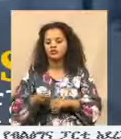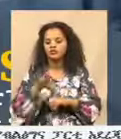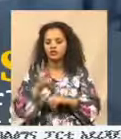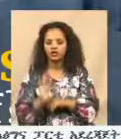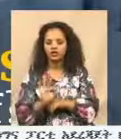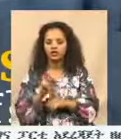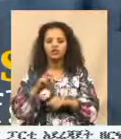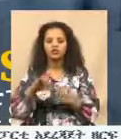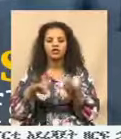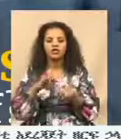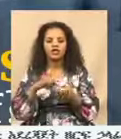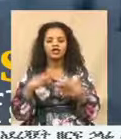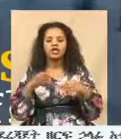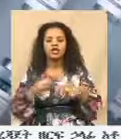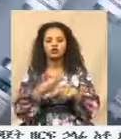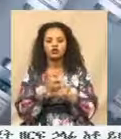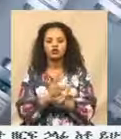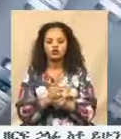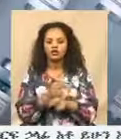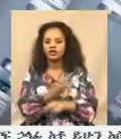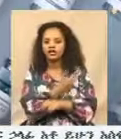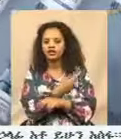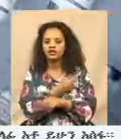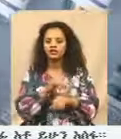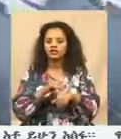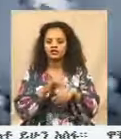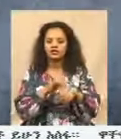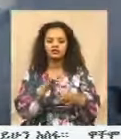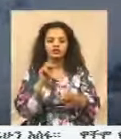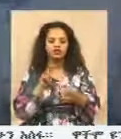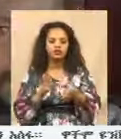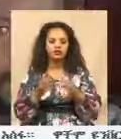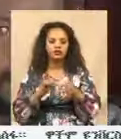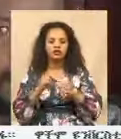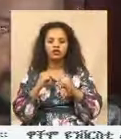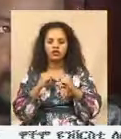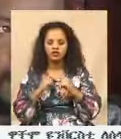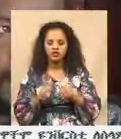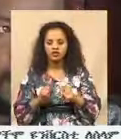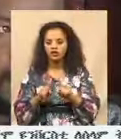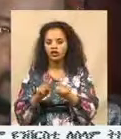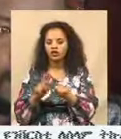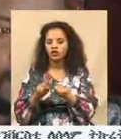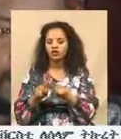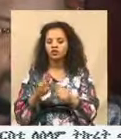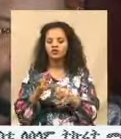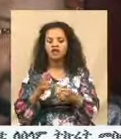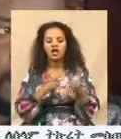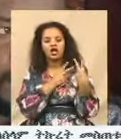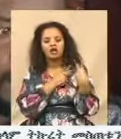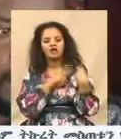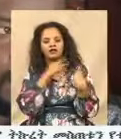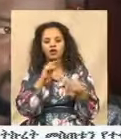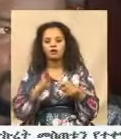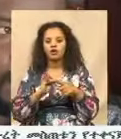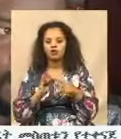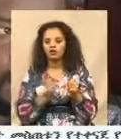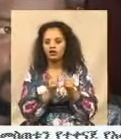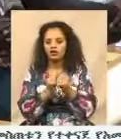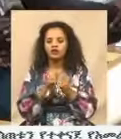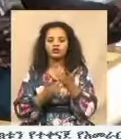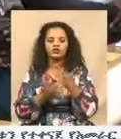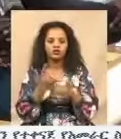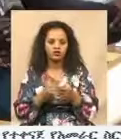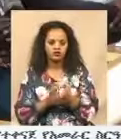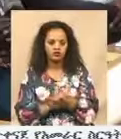የሚገኘው የደቡብ ክልል ጤና ቢሮ የክትባት ንቅናቄውን ስኬታማ እንዲሆን ለማስቻል ከተለያዩ የሚዲያ ኃላፊዎችና ባለሙያዎች ጋር